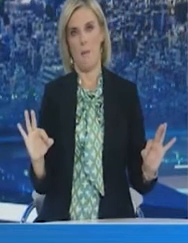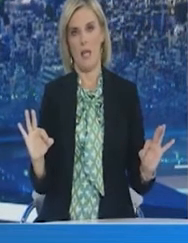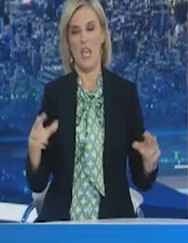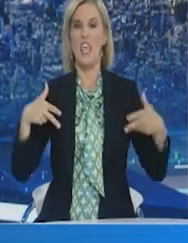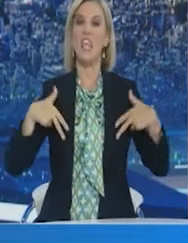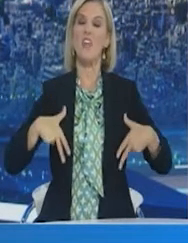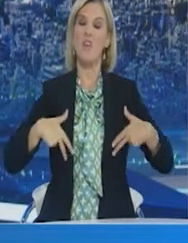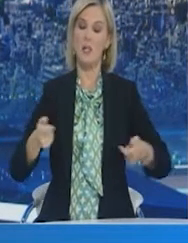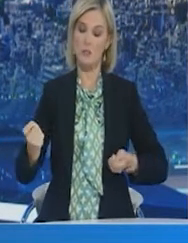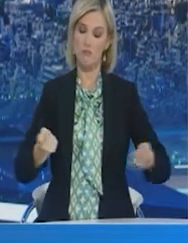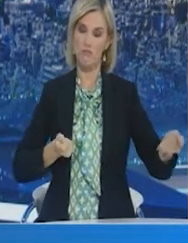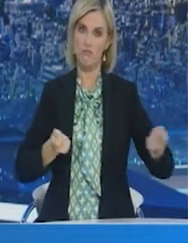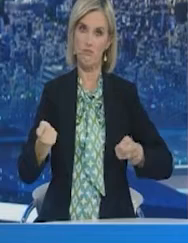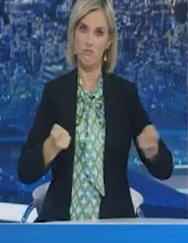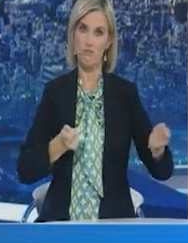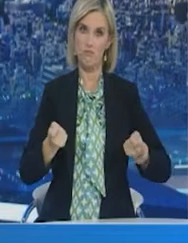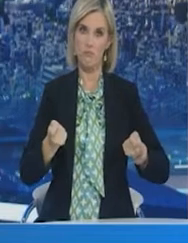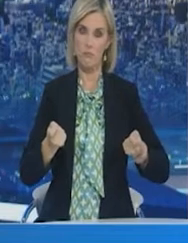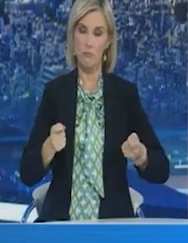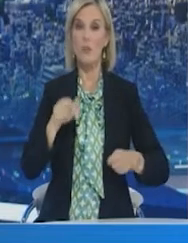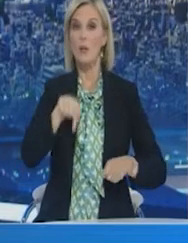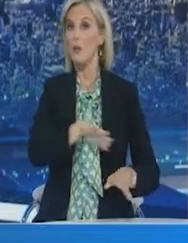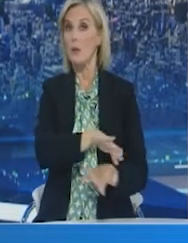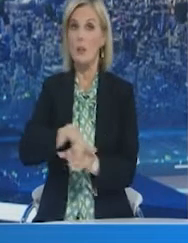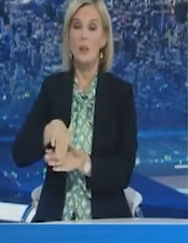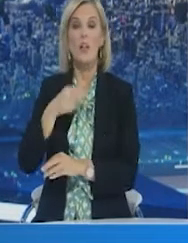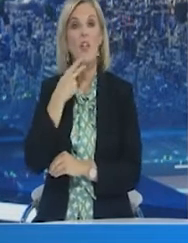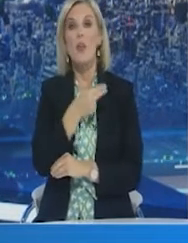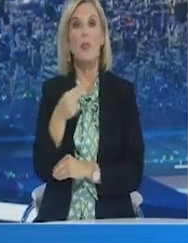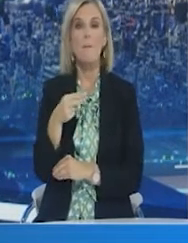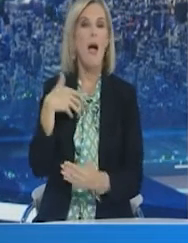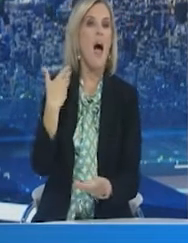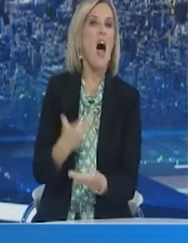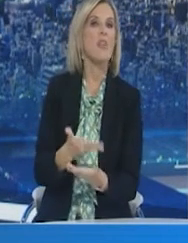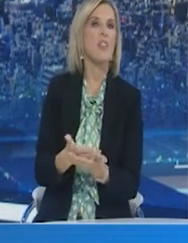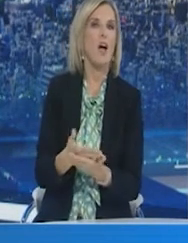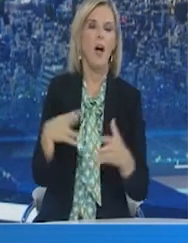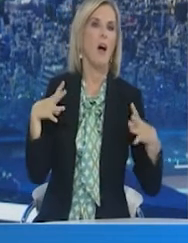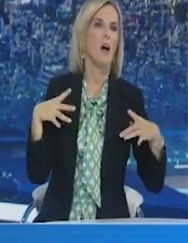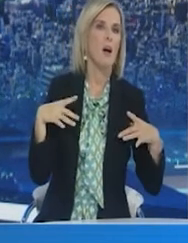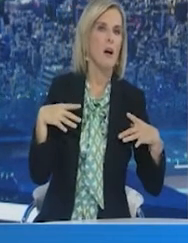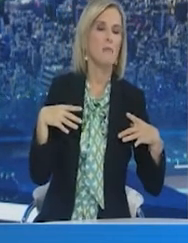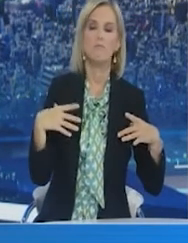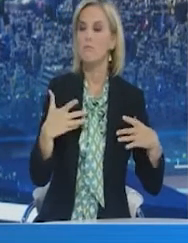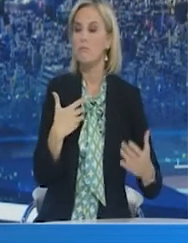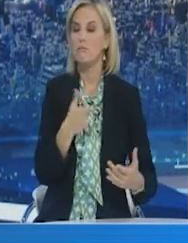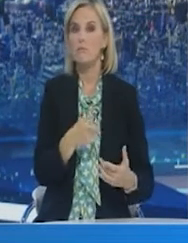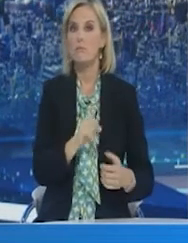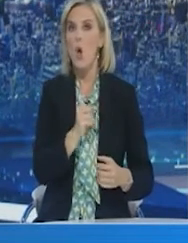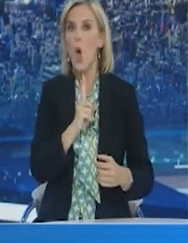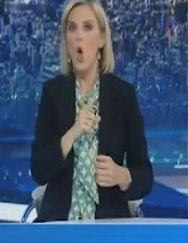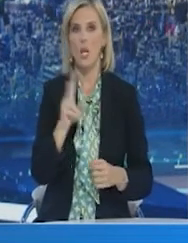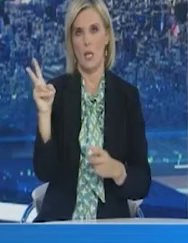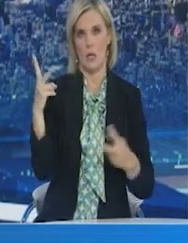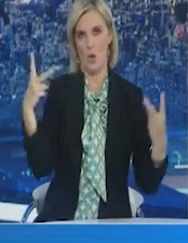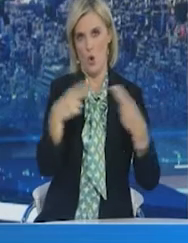αφορά τις άδειες των υγειονομικών, δεν περικόψαμε άδειες, έγινε αναστολή